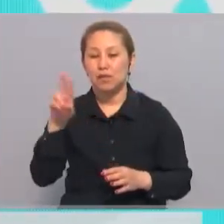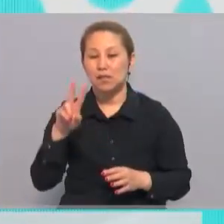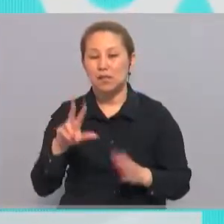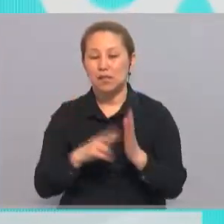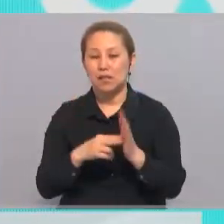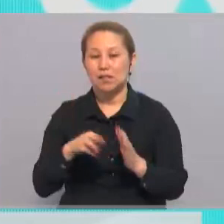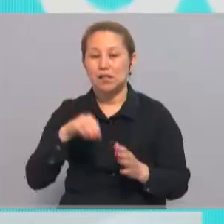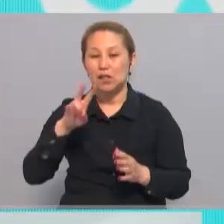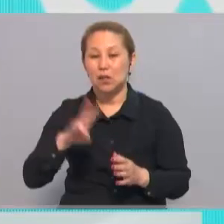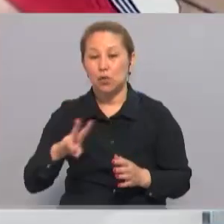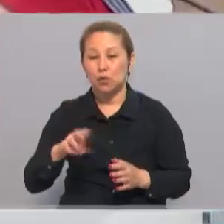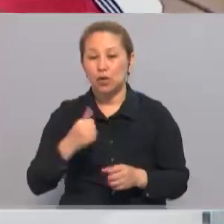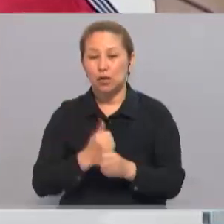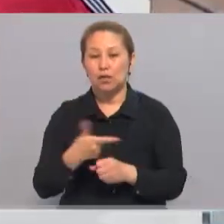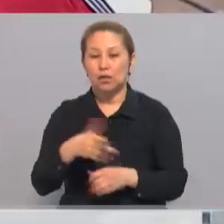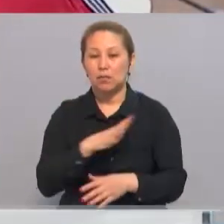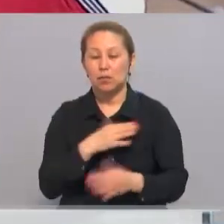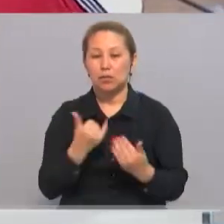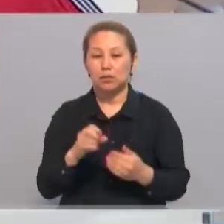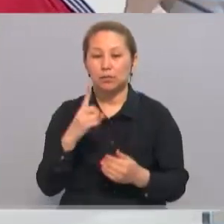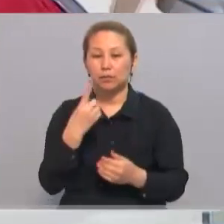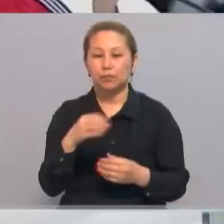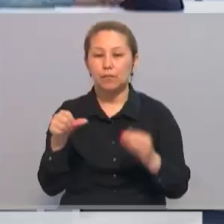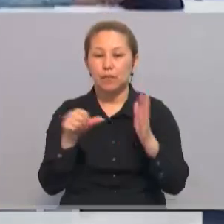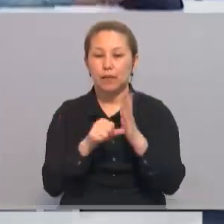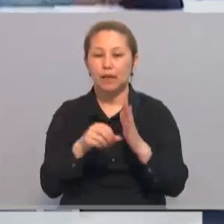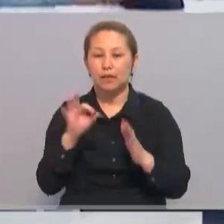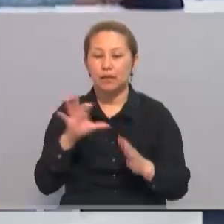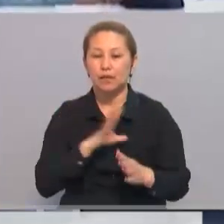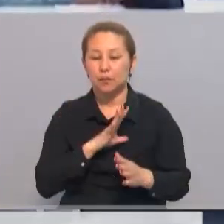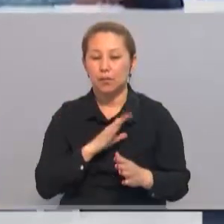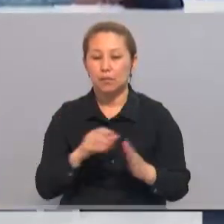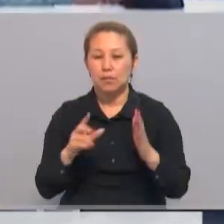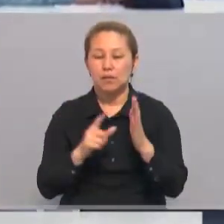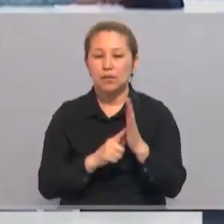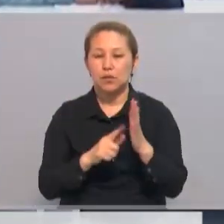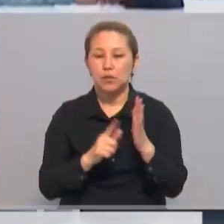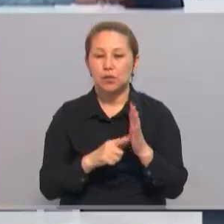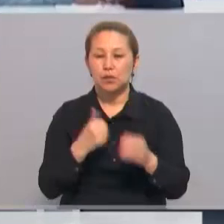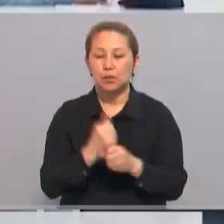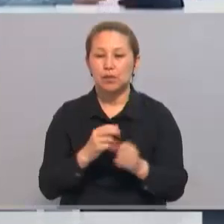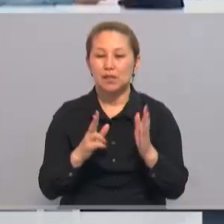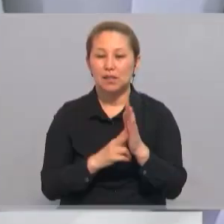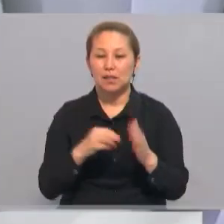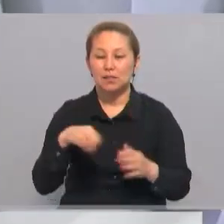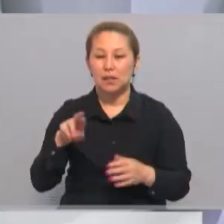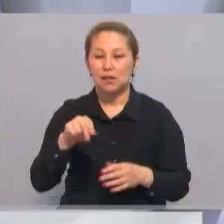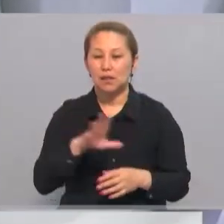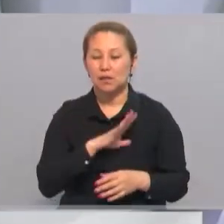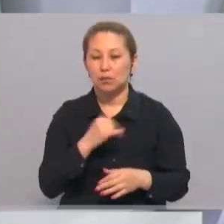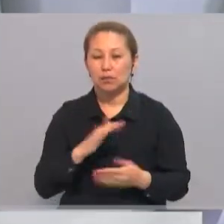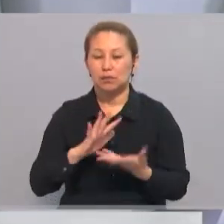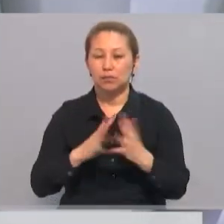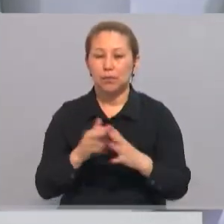триллион теңгеге жетті. Өнеркәсіп өнім көлемі 1,6 есеге артып, 707,8 миллиард теңгеге жетсе,